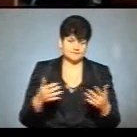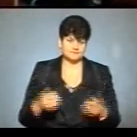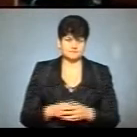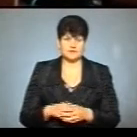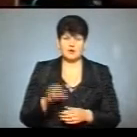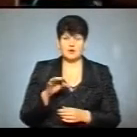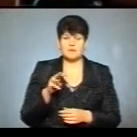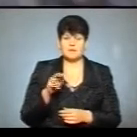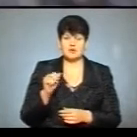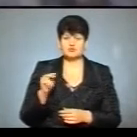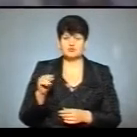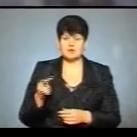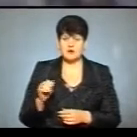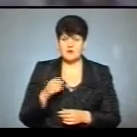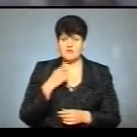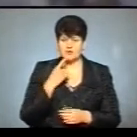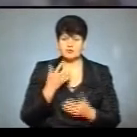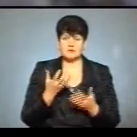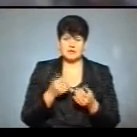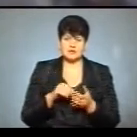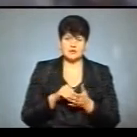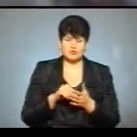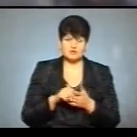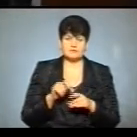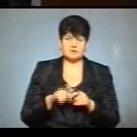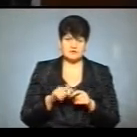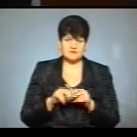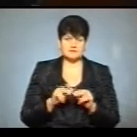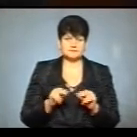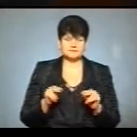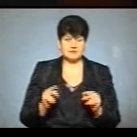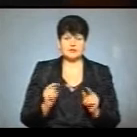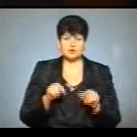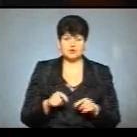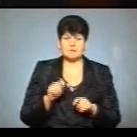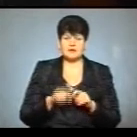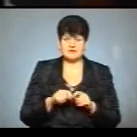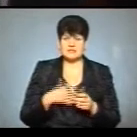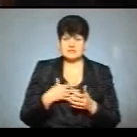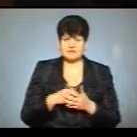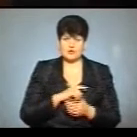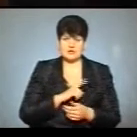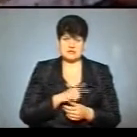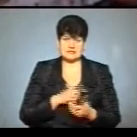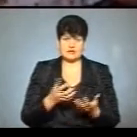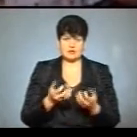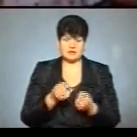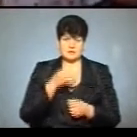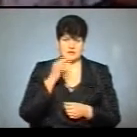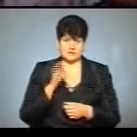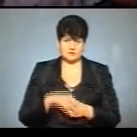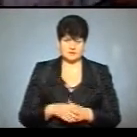Мочула каже, взяла участь у сертифікації педагогічних працівників, аби перевірити свої сили та отримати досвід. Мені